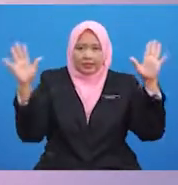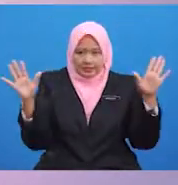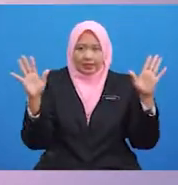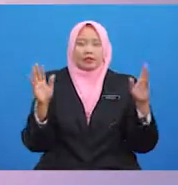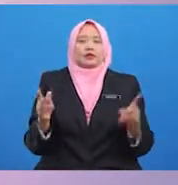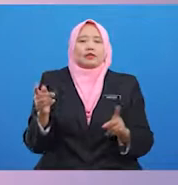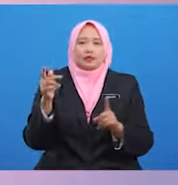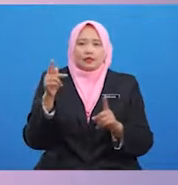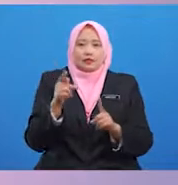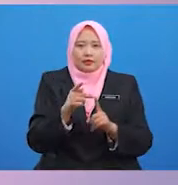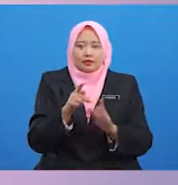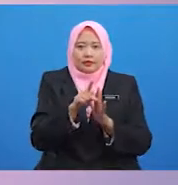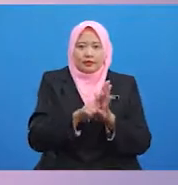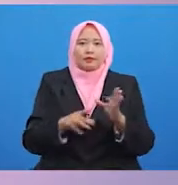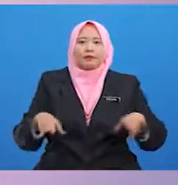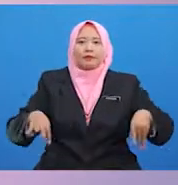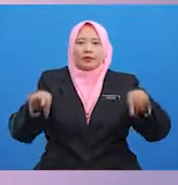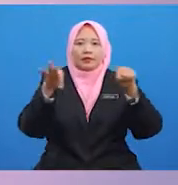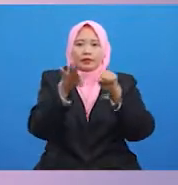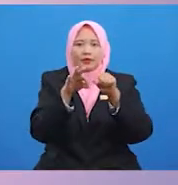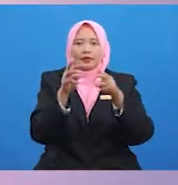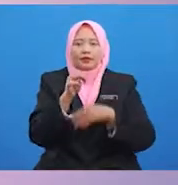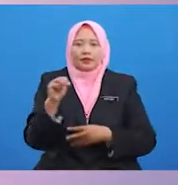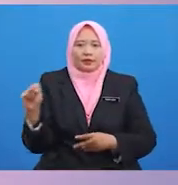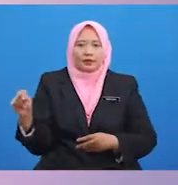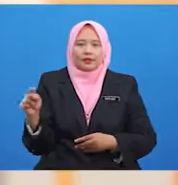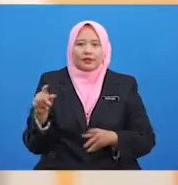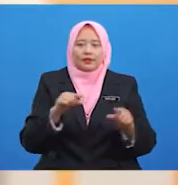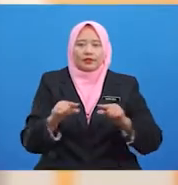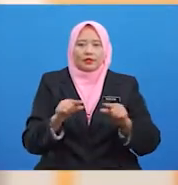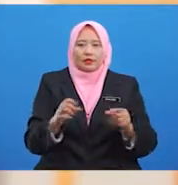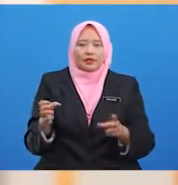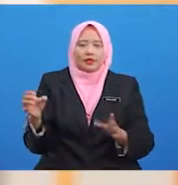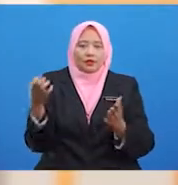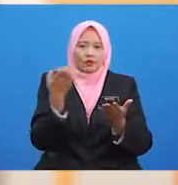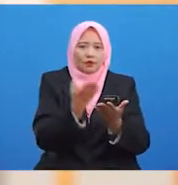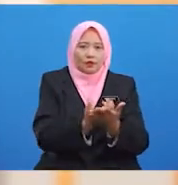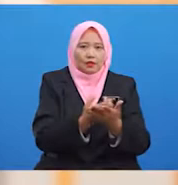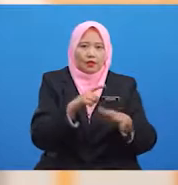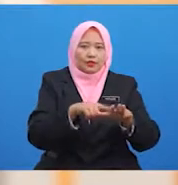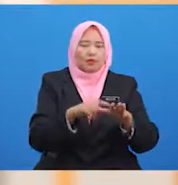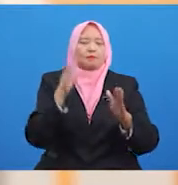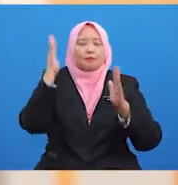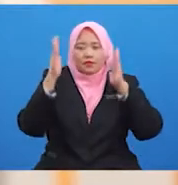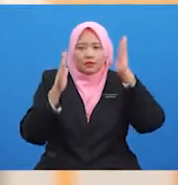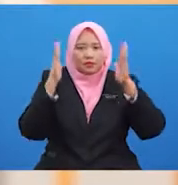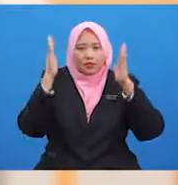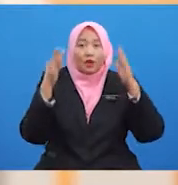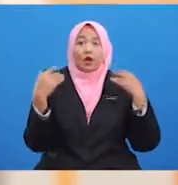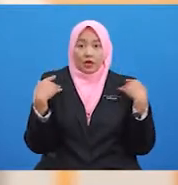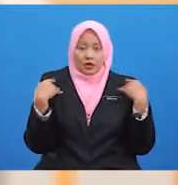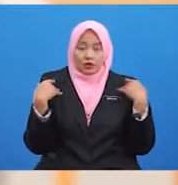kepentingan kegiatan ekonomi di Malaysia. Antara 7 kepentingan